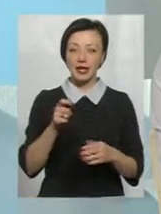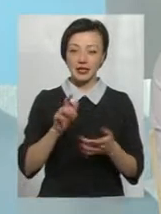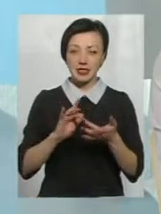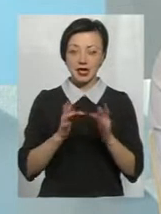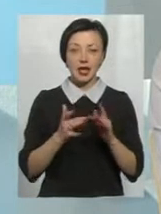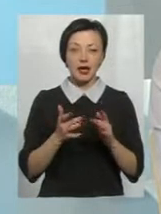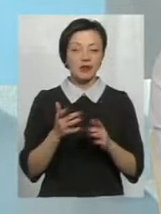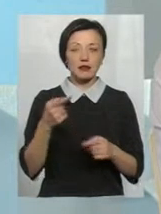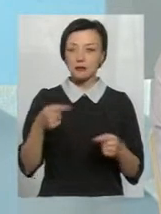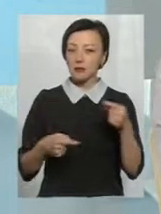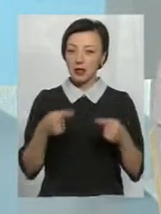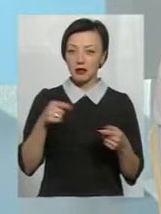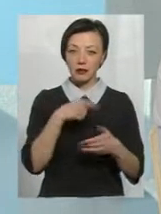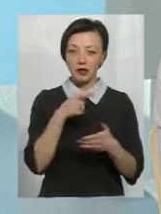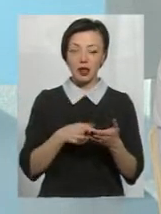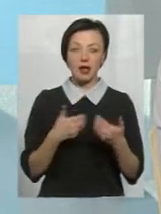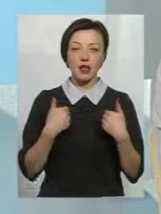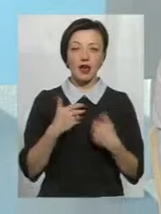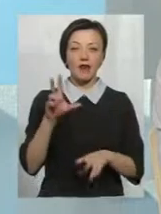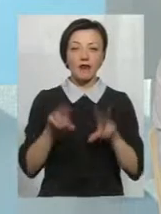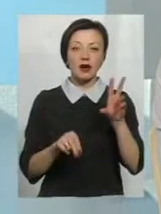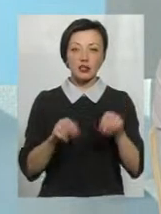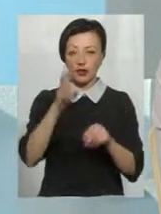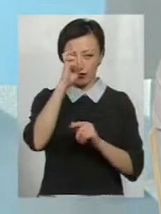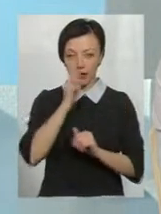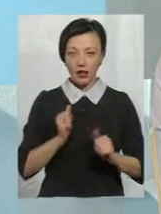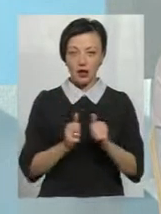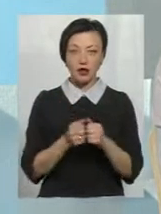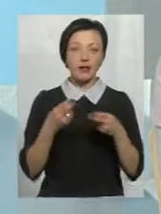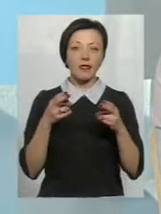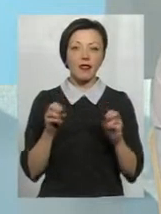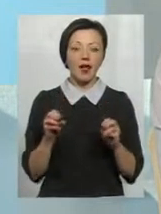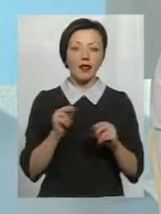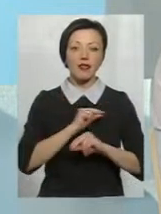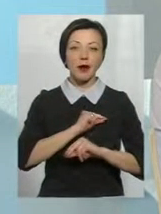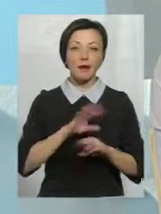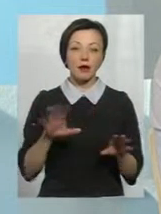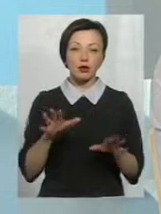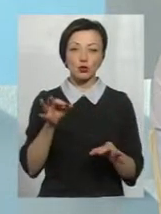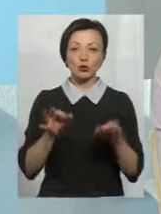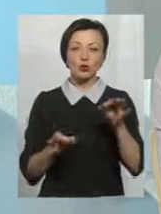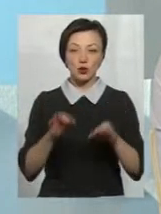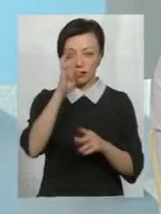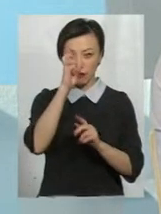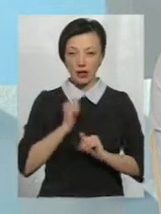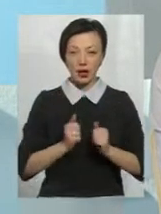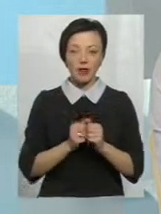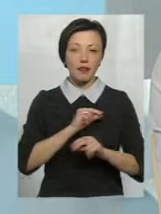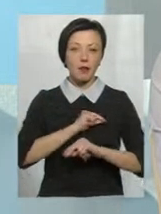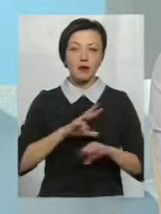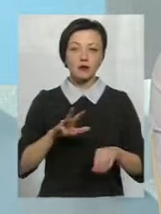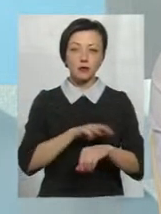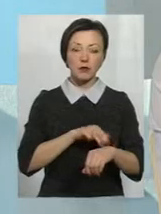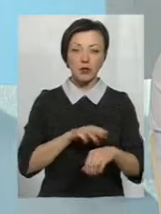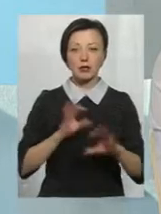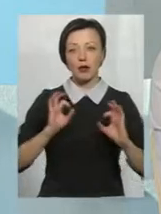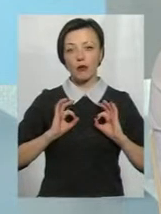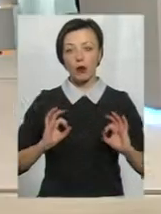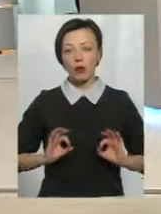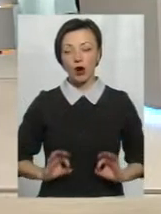що в країні, де не працюють суди, в країні, де не працює міліція, де не працює